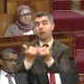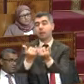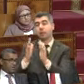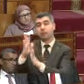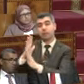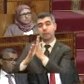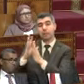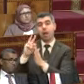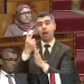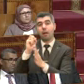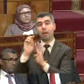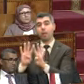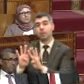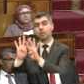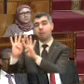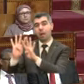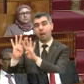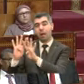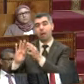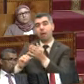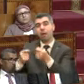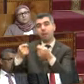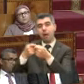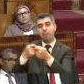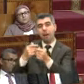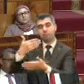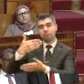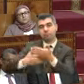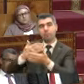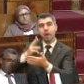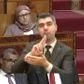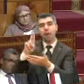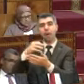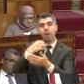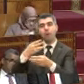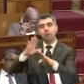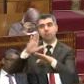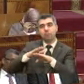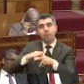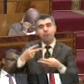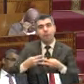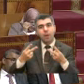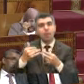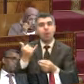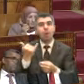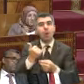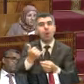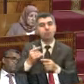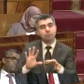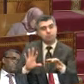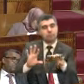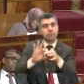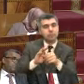سنة 2008 تماشيا مع الرسالة الملكية، كما أنه قد بات من الضروري عقد شراكات بين